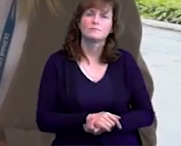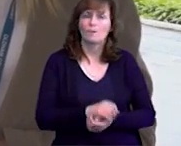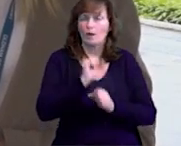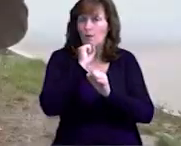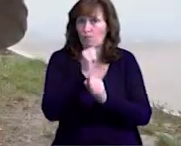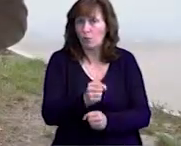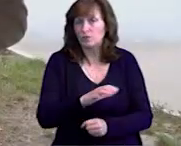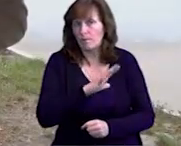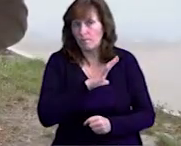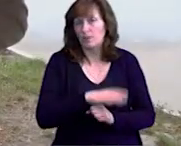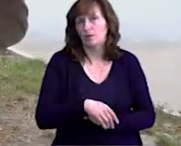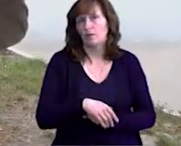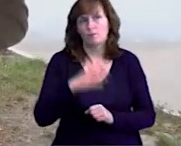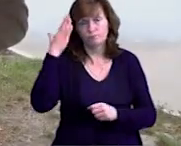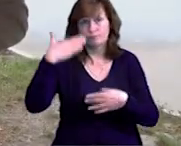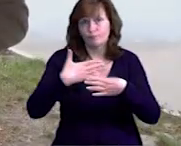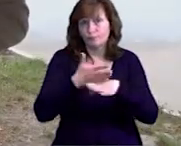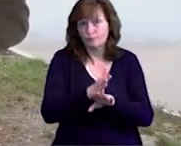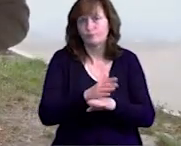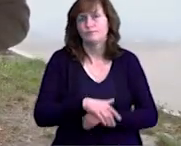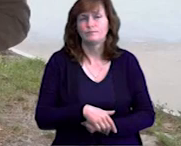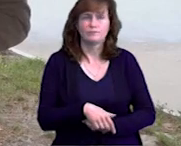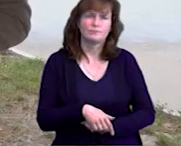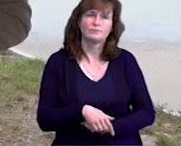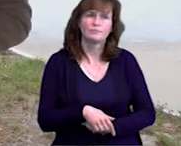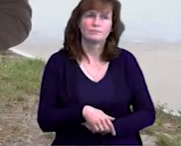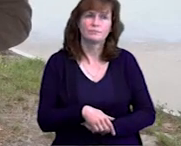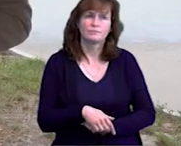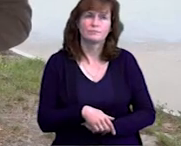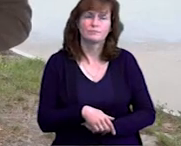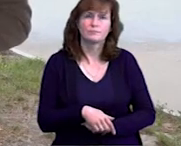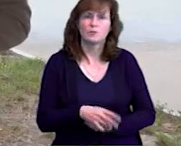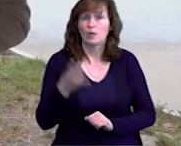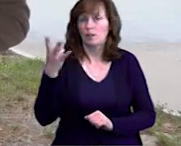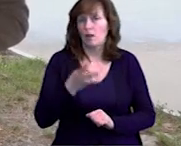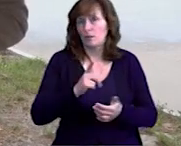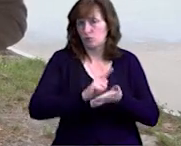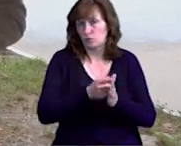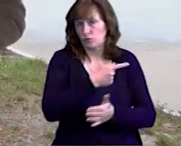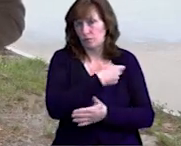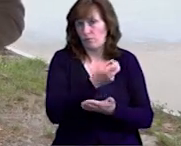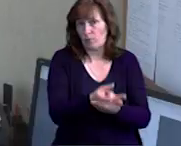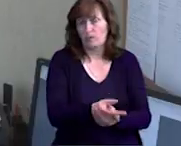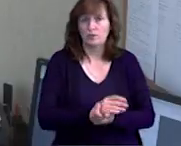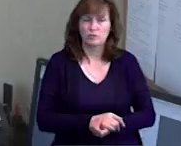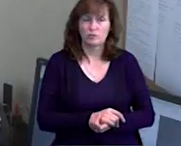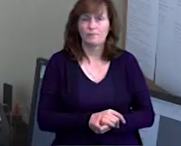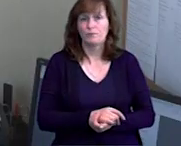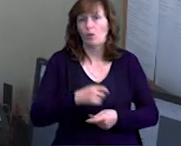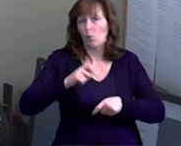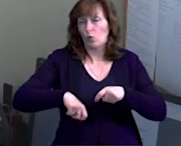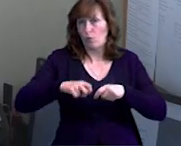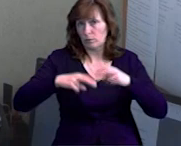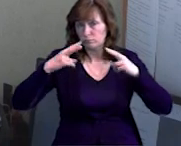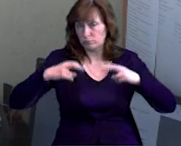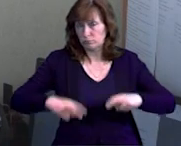позывы рвотные, переломы основания черепа, там плюс в лобных долях гематомы. Надо срочно в больницу. Проведена